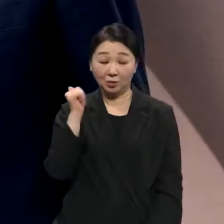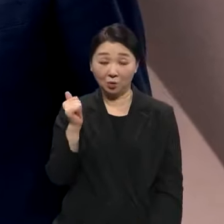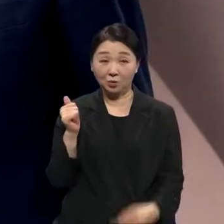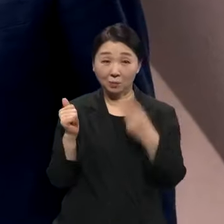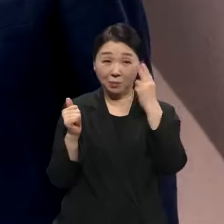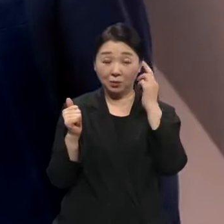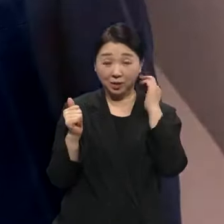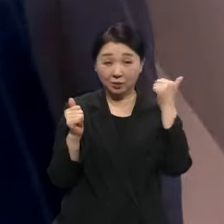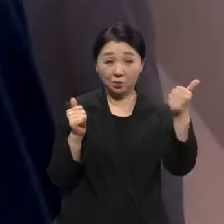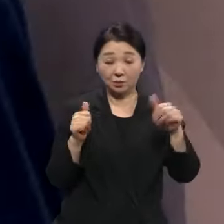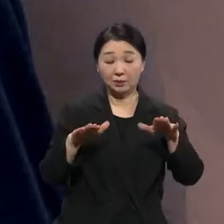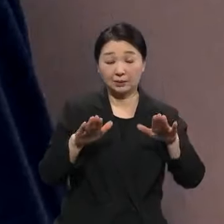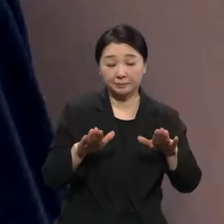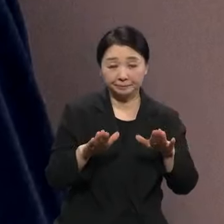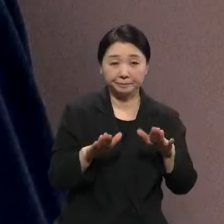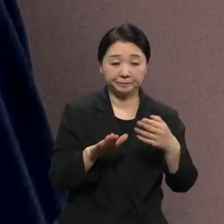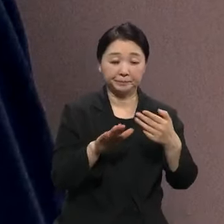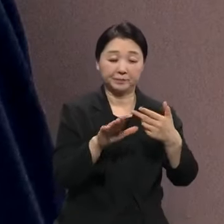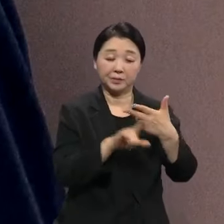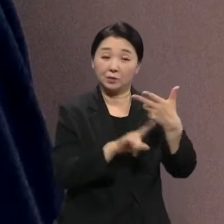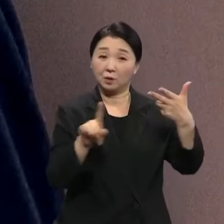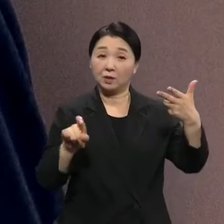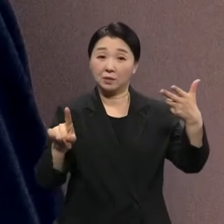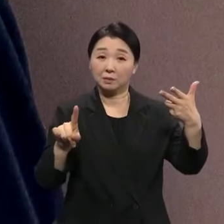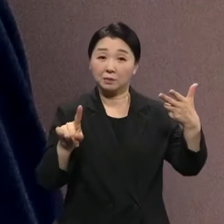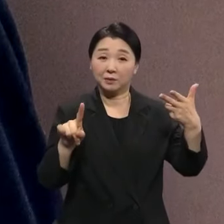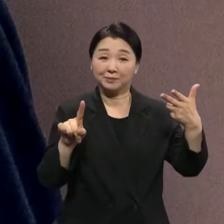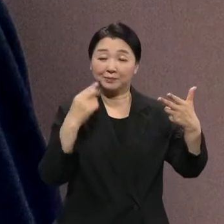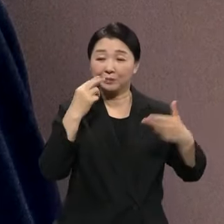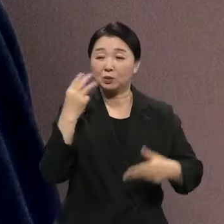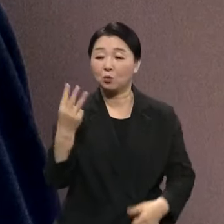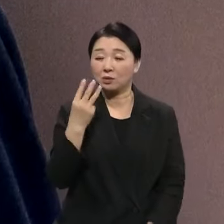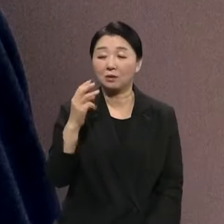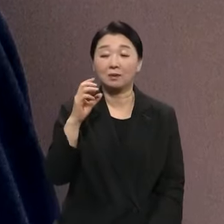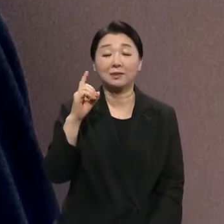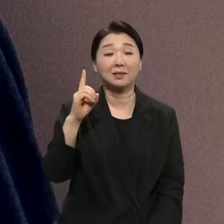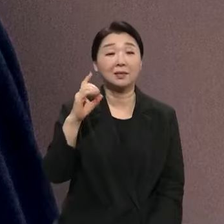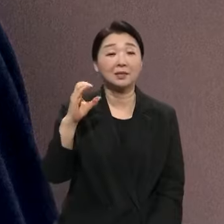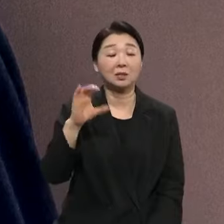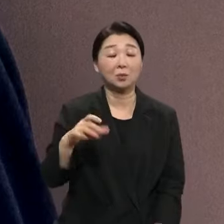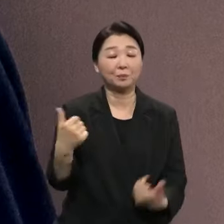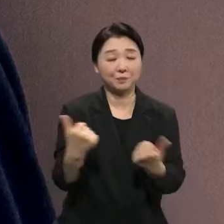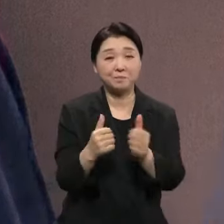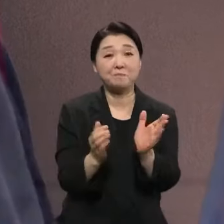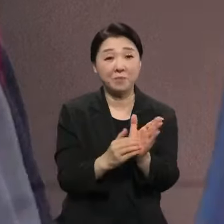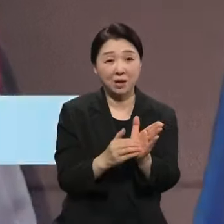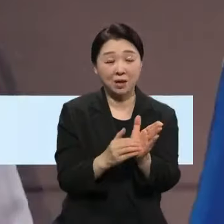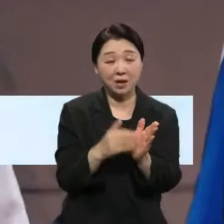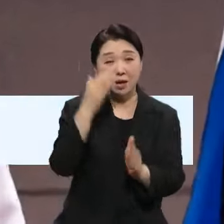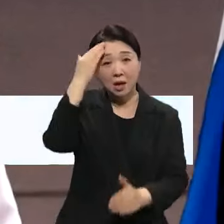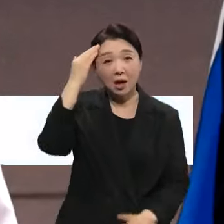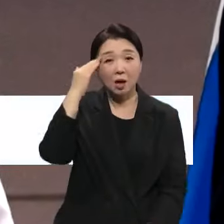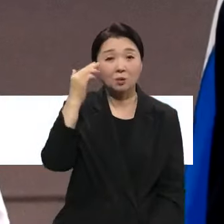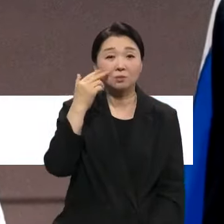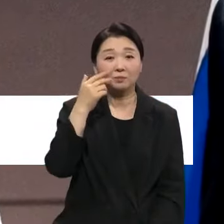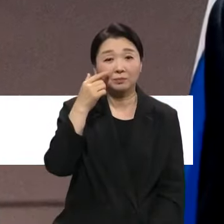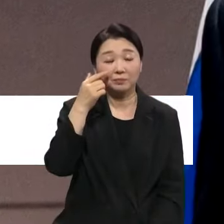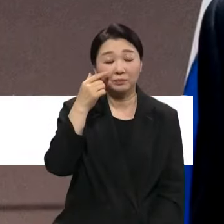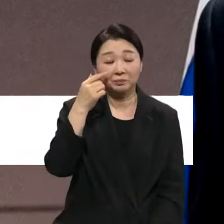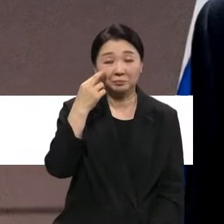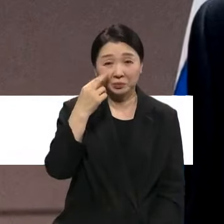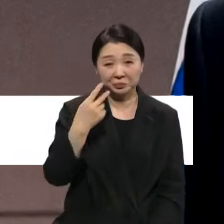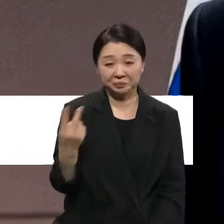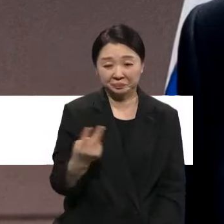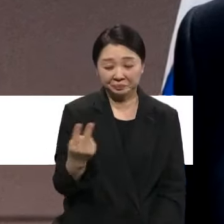대통령은 현재 시간 11일 미국 워싱턴 디시에서 양자 회담을 갖고 한미 한방 도 핵억제 핵